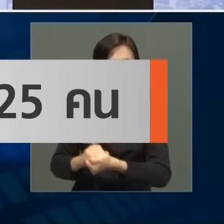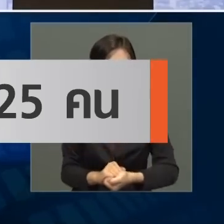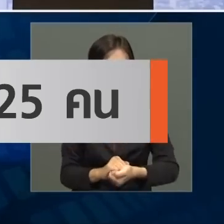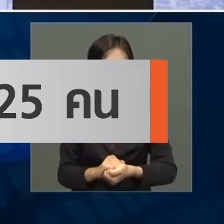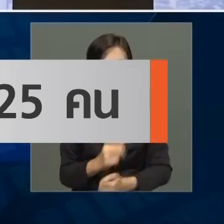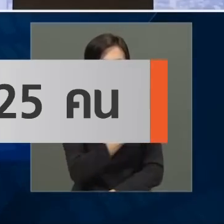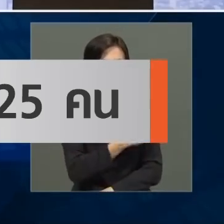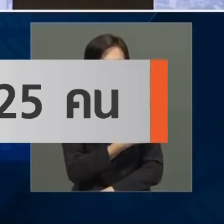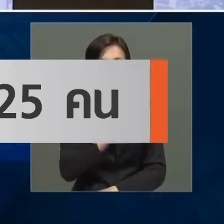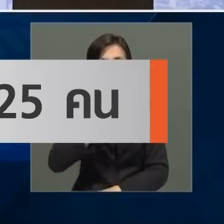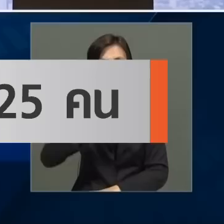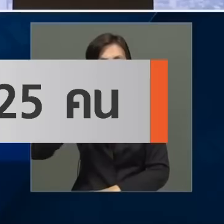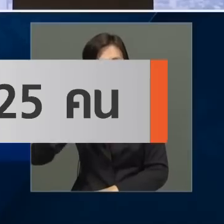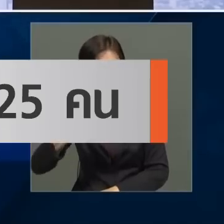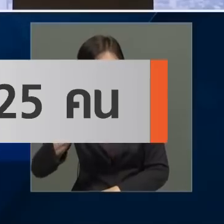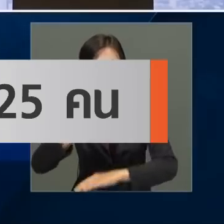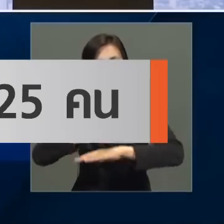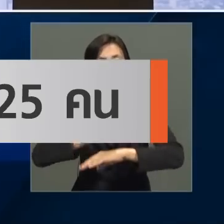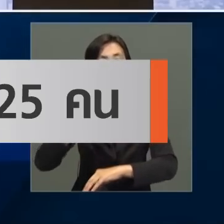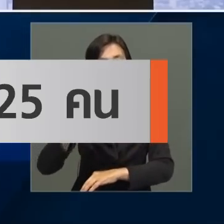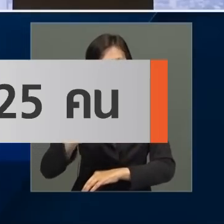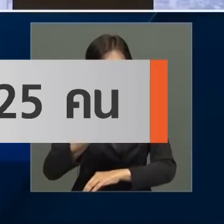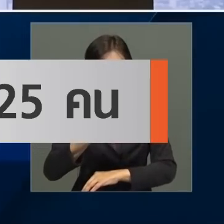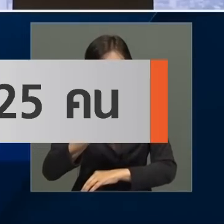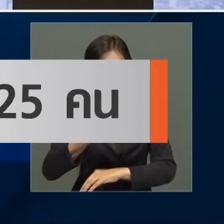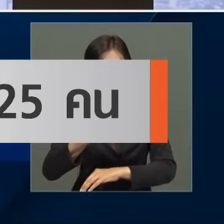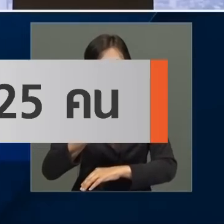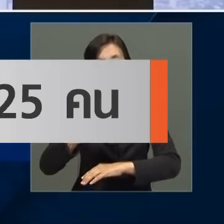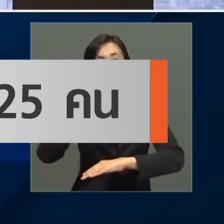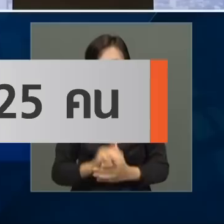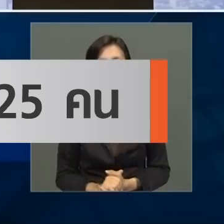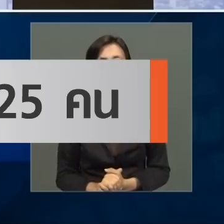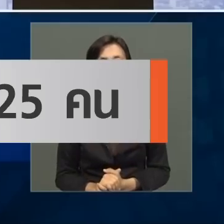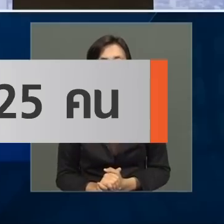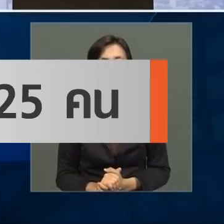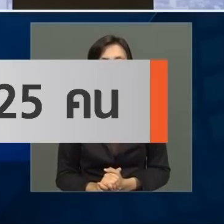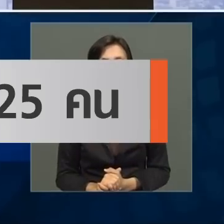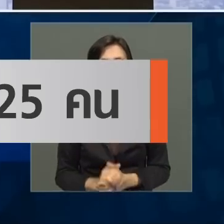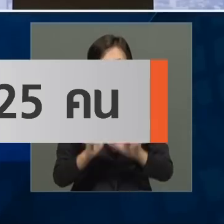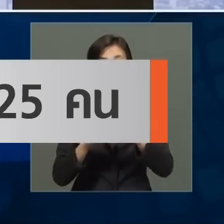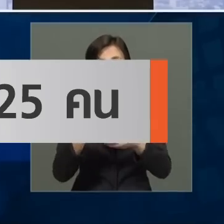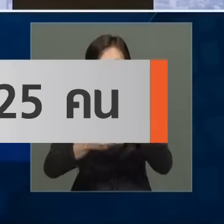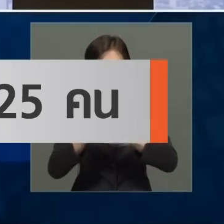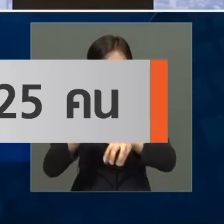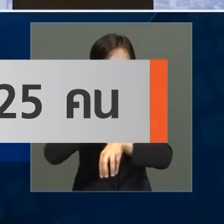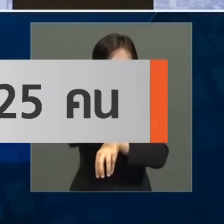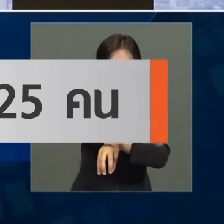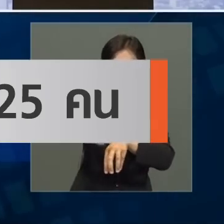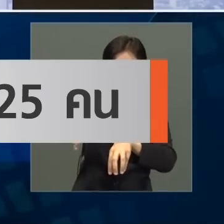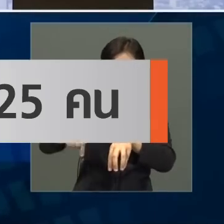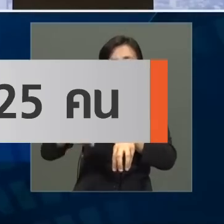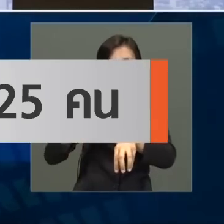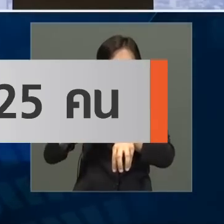โยงกับตลาดบางแครมกันทั้งสิ้น 25ร้อยแล้วเพชรบุรี 3รายสุพรรณบุรี 3รายสมุทรปราการ 3ราย